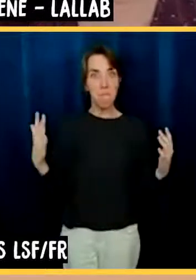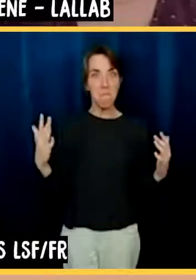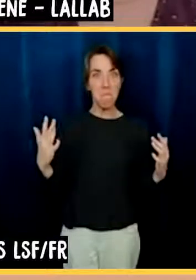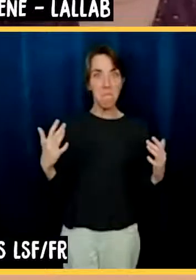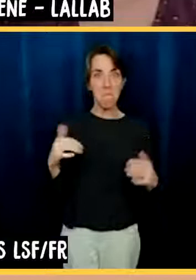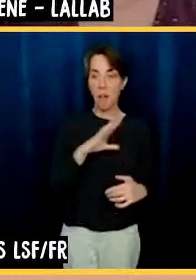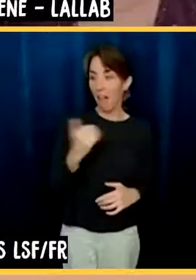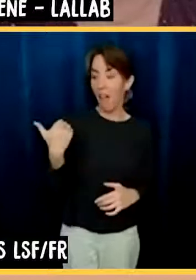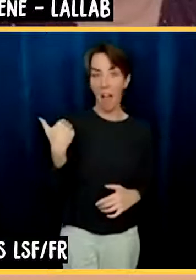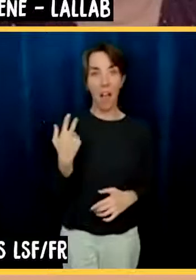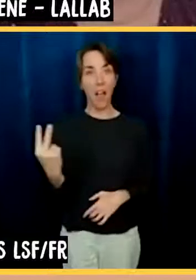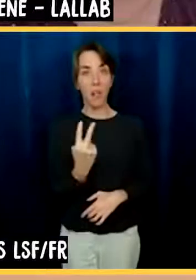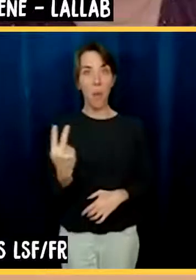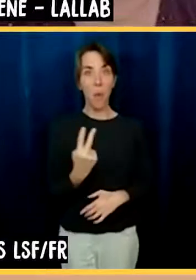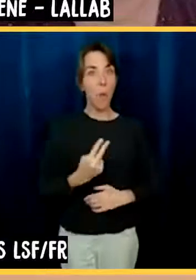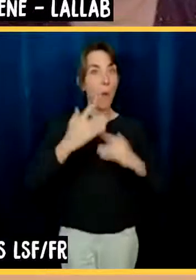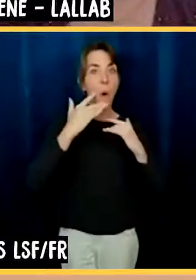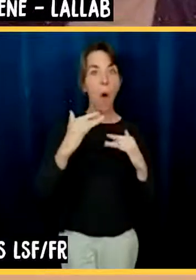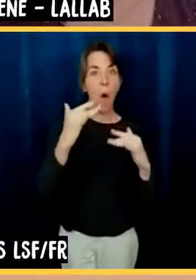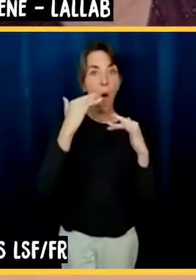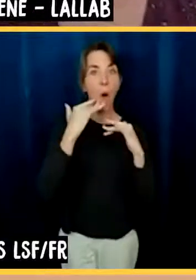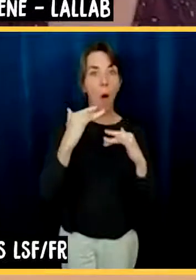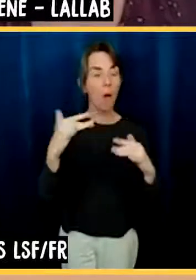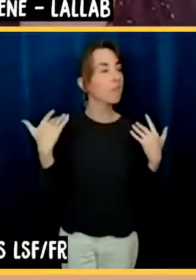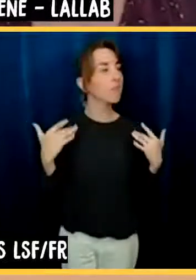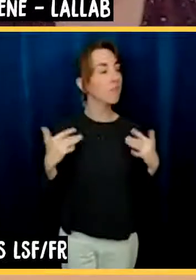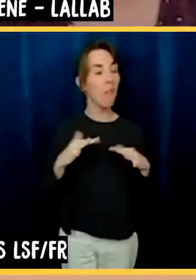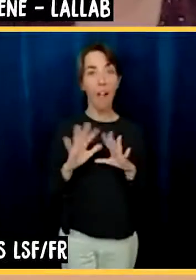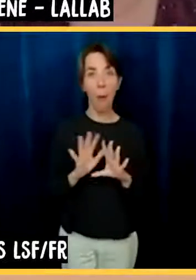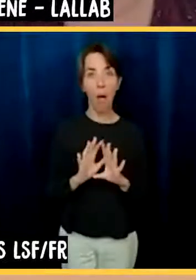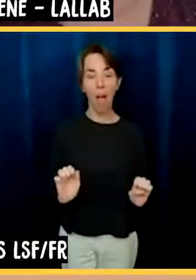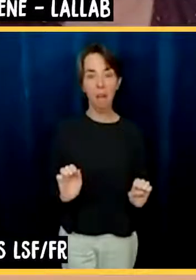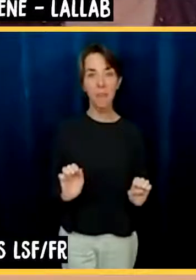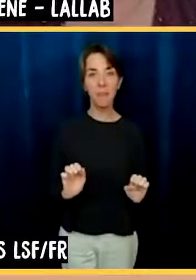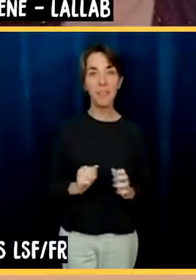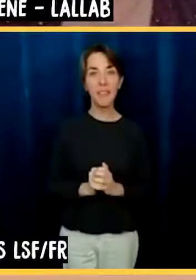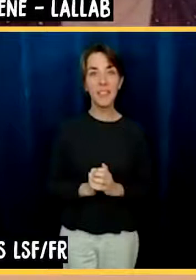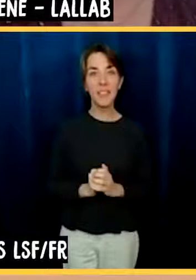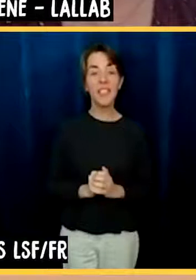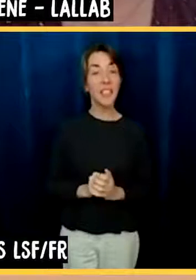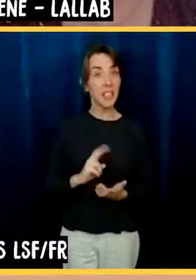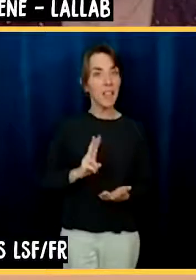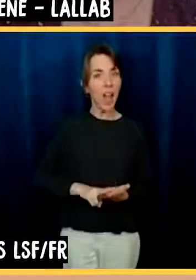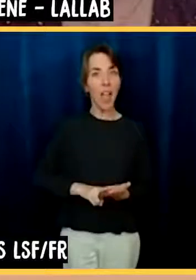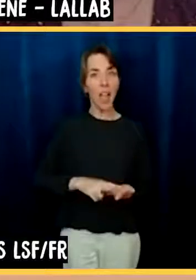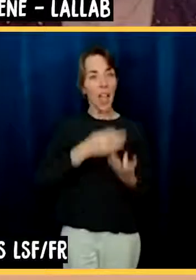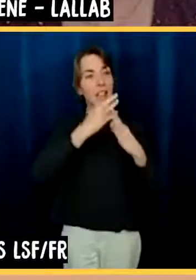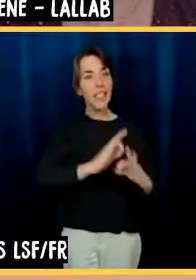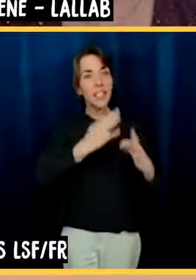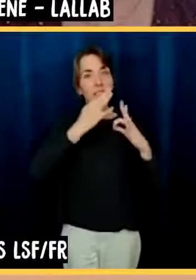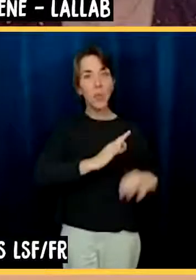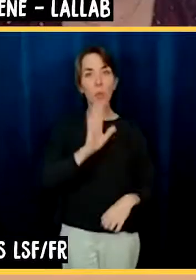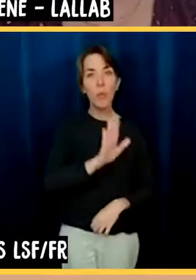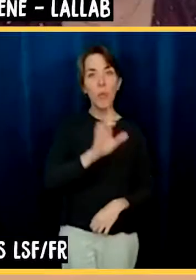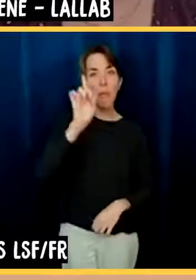fait, qui nous a précédés. Et c'est marrant parce que c'est un point, la question de la récitation féminine, c'est un point que je voulais aborder, en